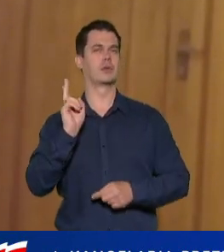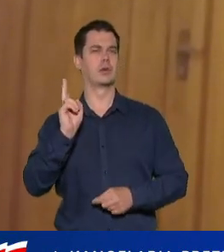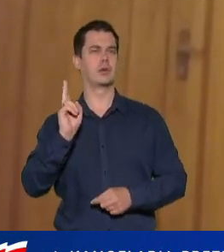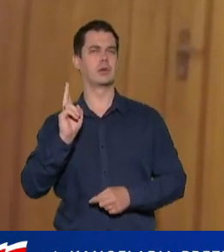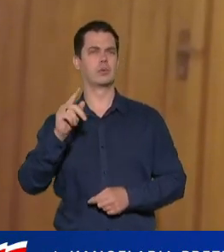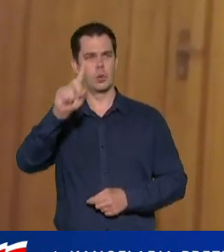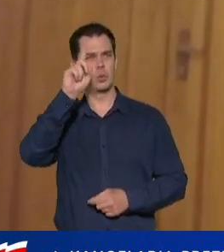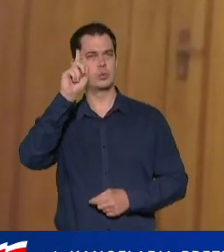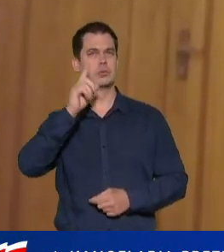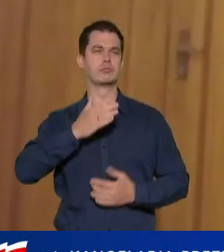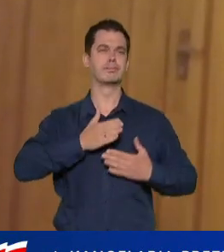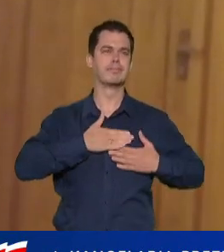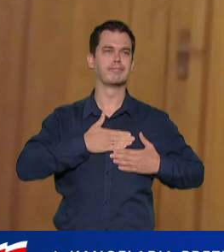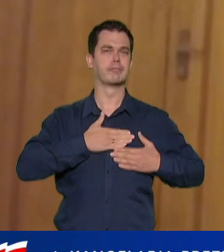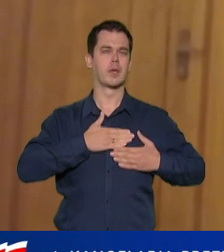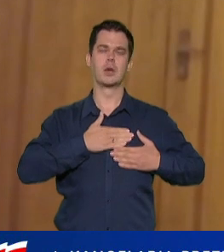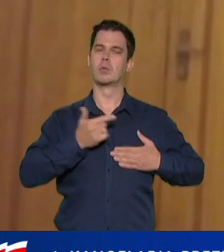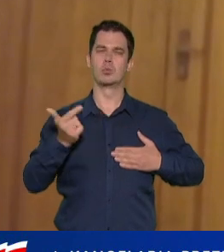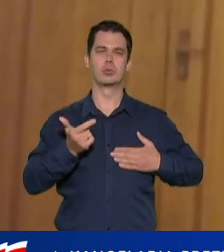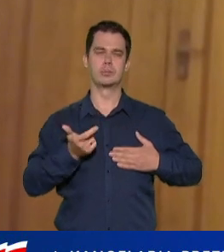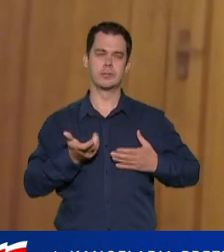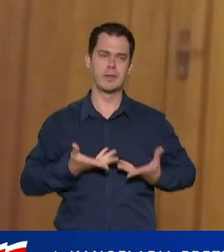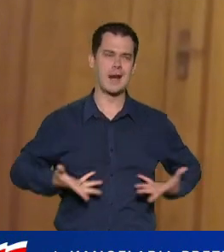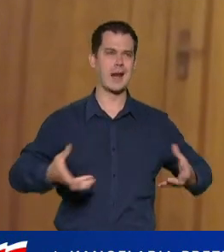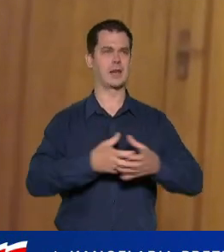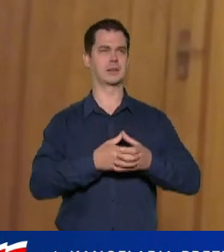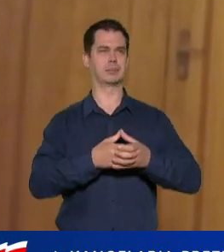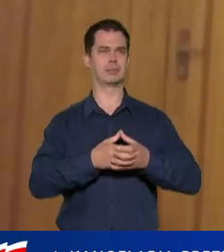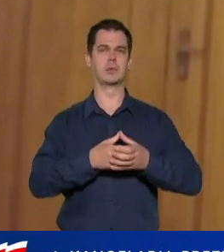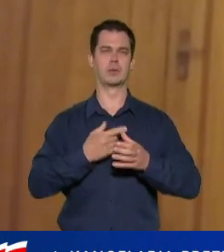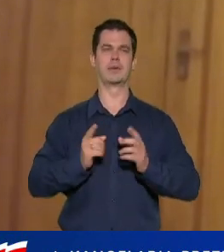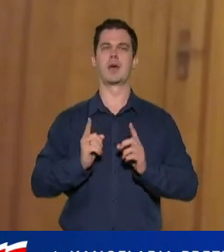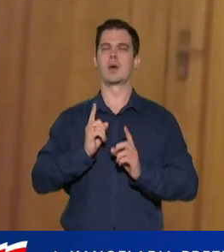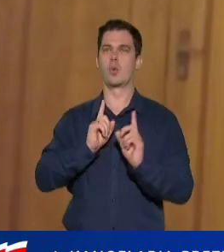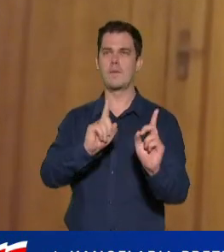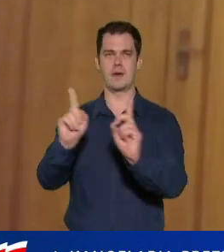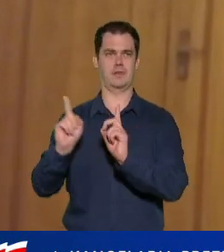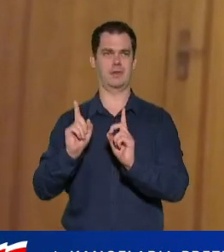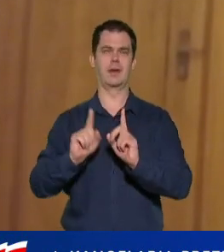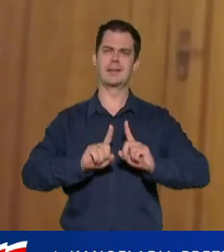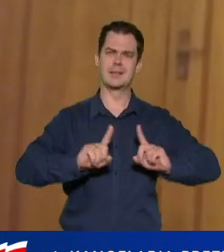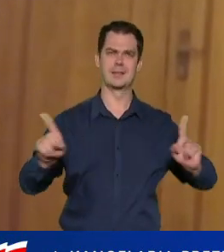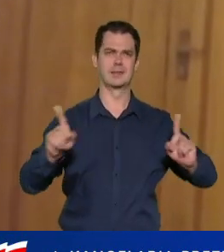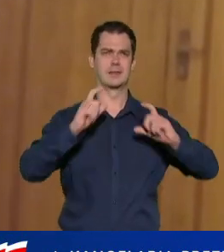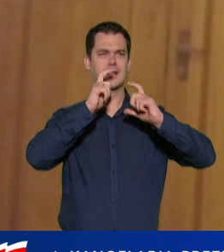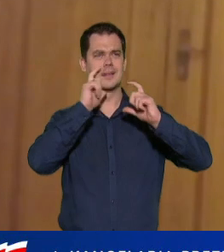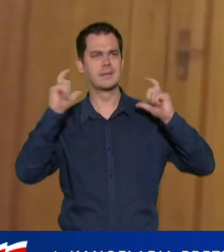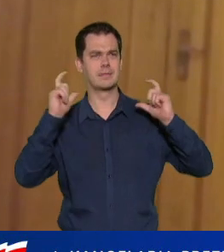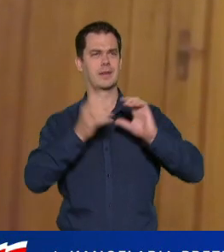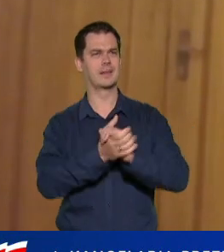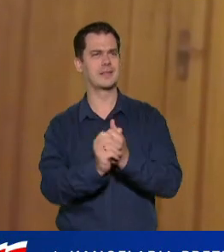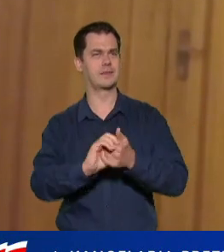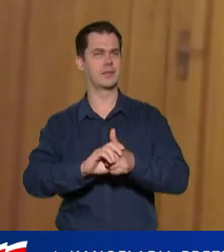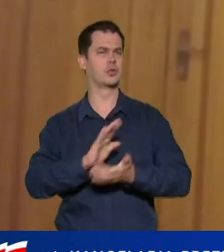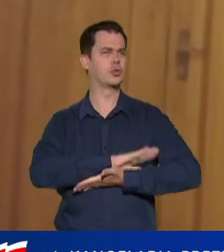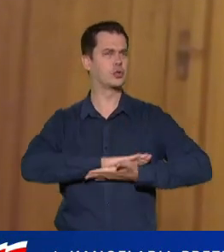wszystkimi ludźmi dobrej woli trzeba zrobić wszystko, żeby zachować dystans, dezynfekcję, maseczki, higienę,